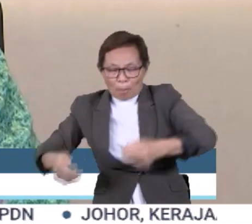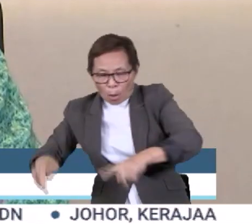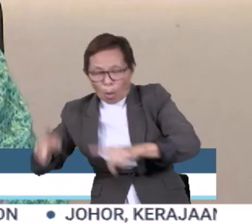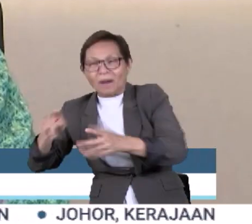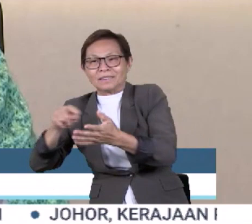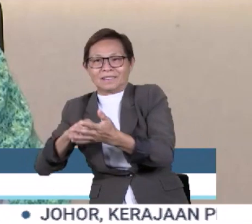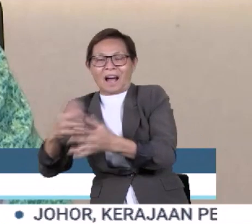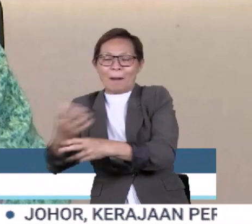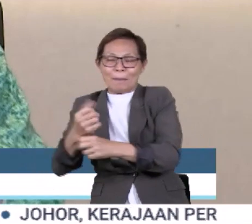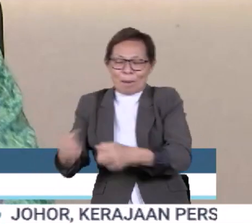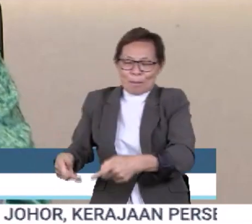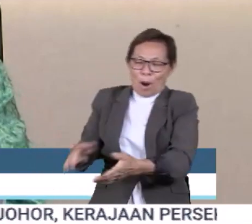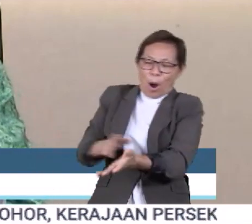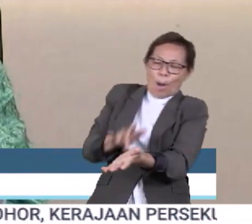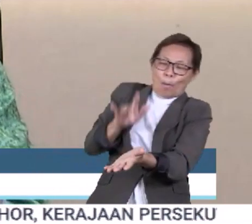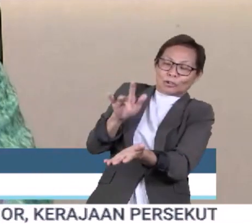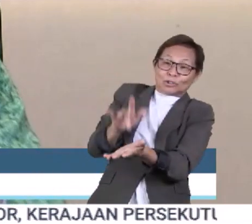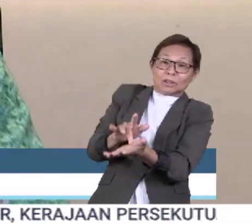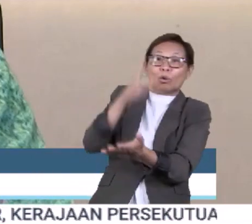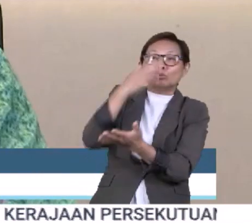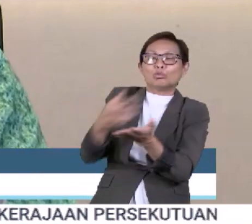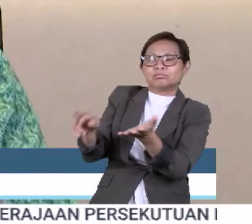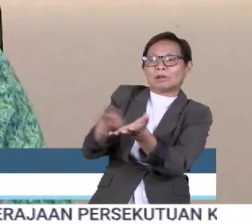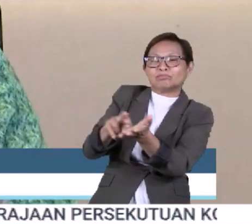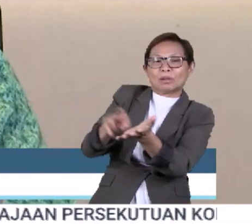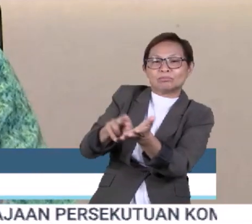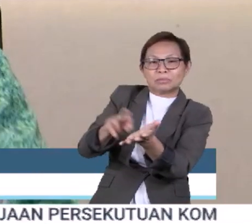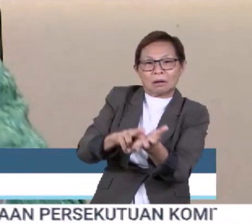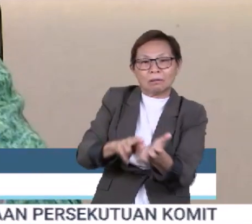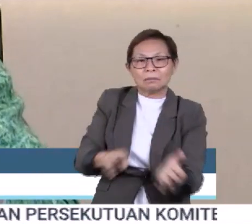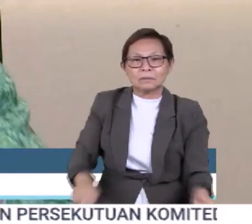ini untuk mendaftar